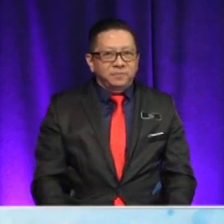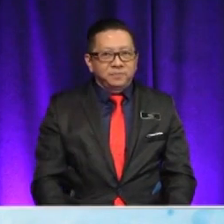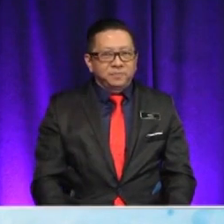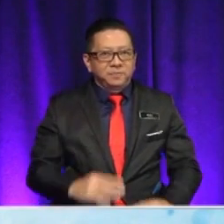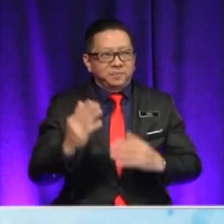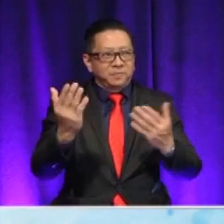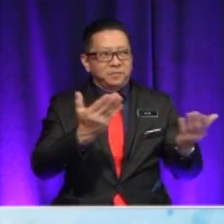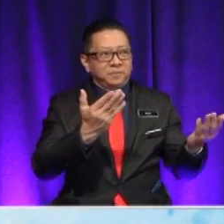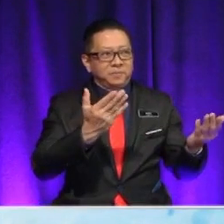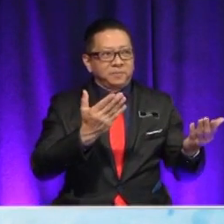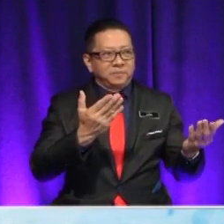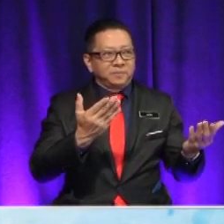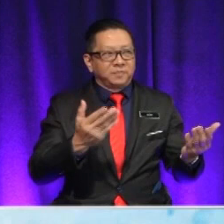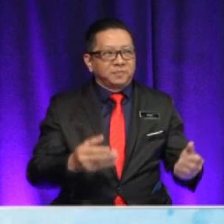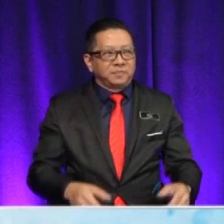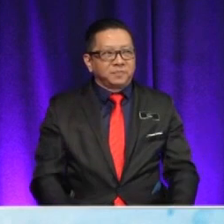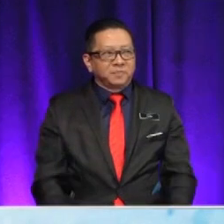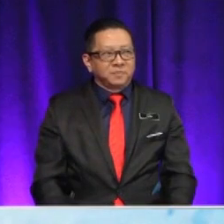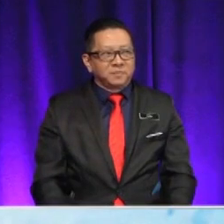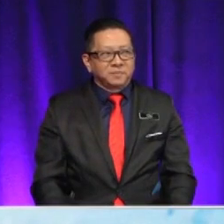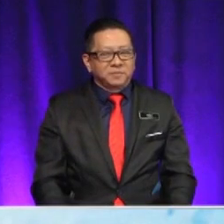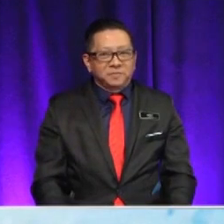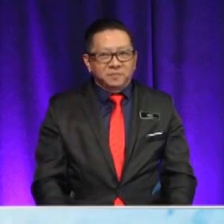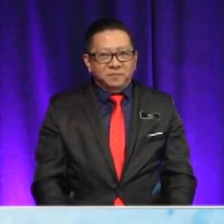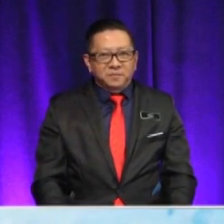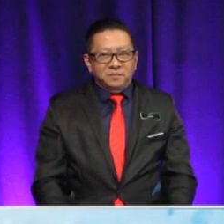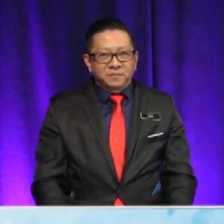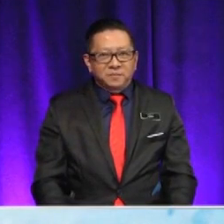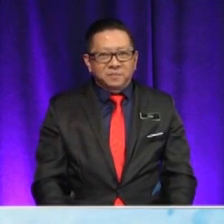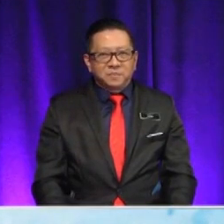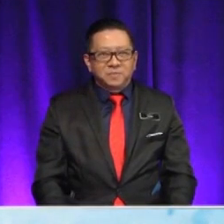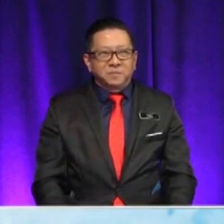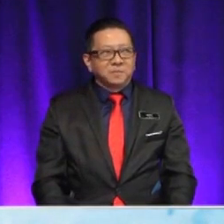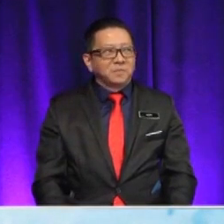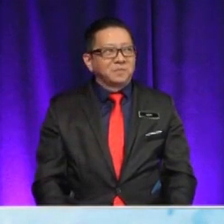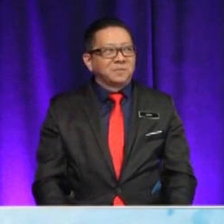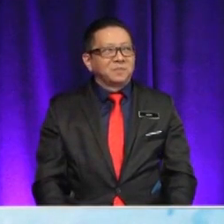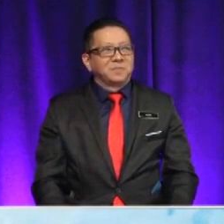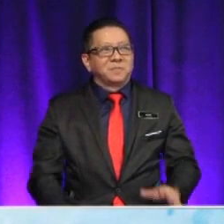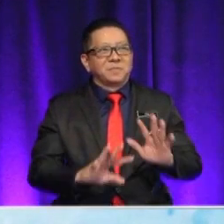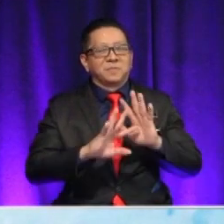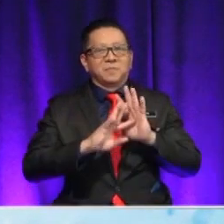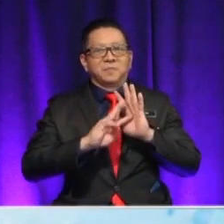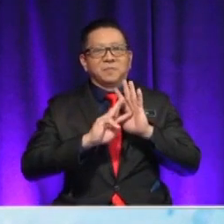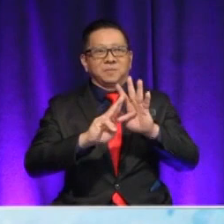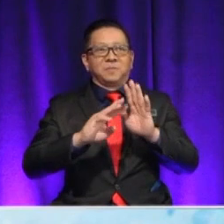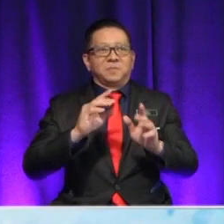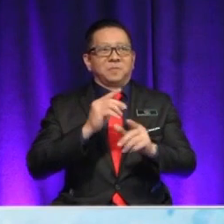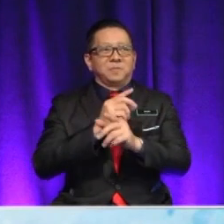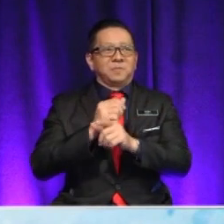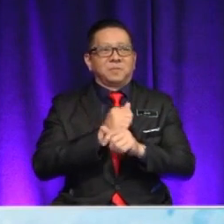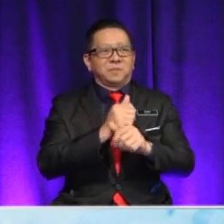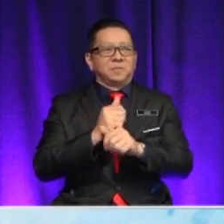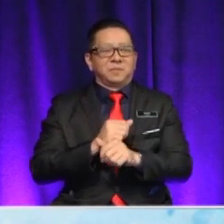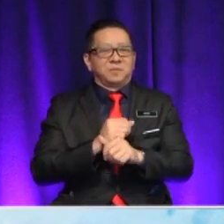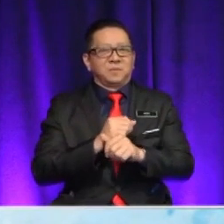Silakan. Ada. Sesiapa ingin mencuba? Wakil pengawas sekolah kita? Kasih. Kasih.